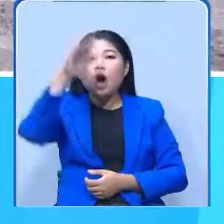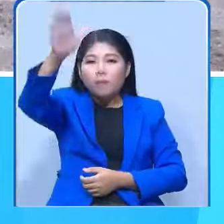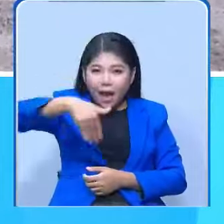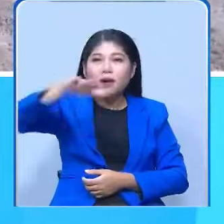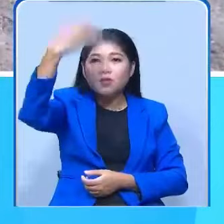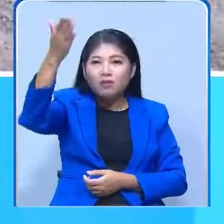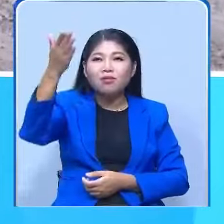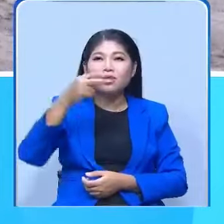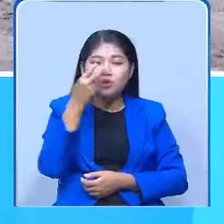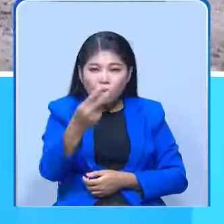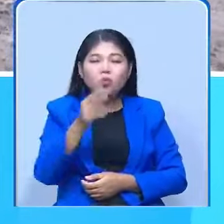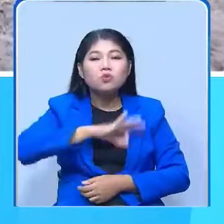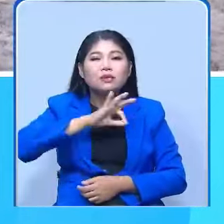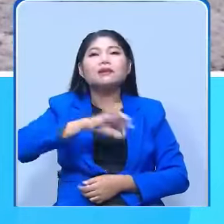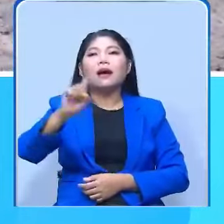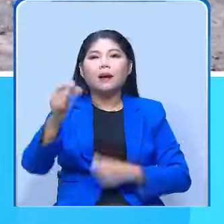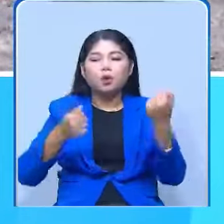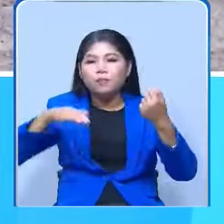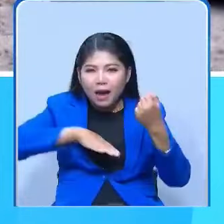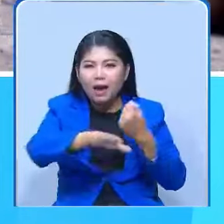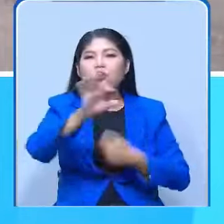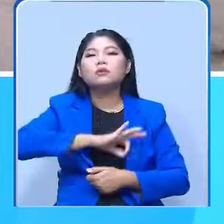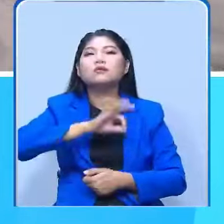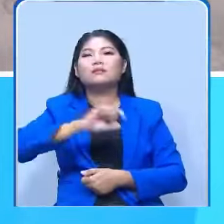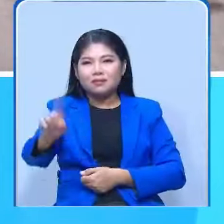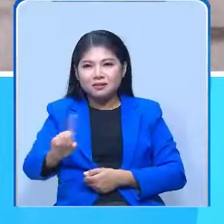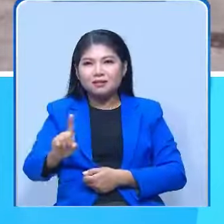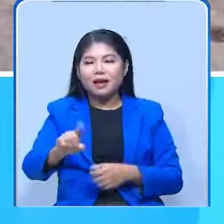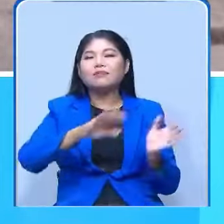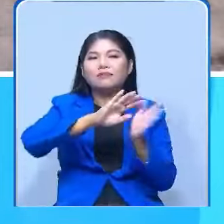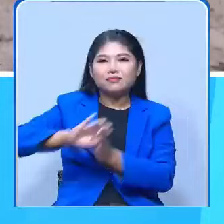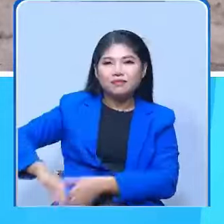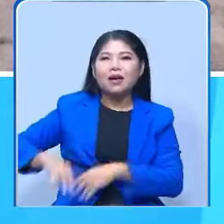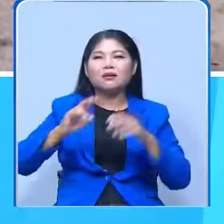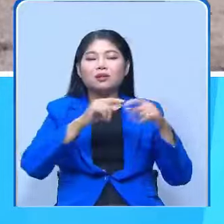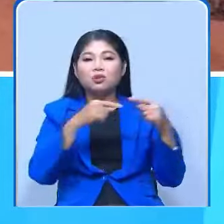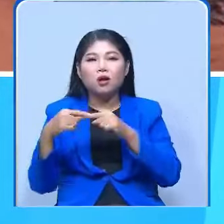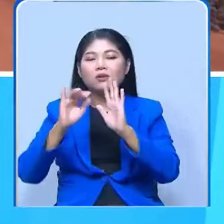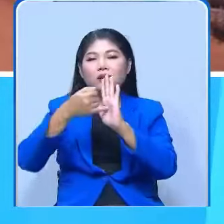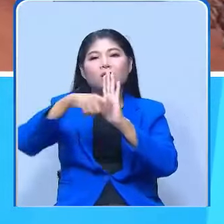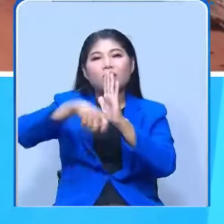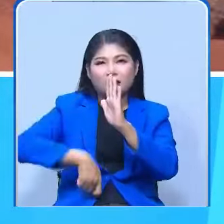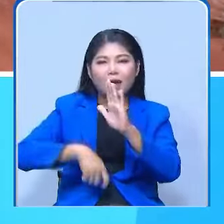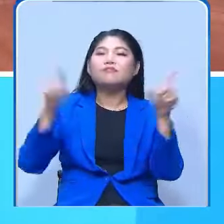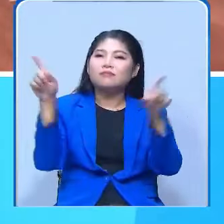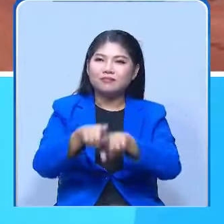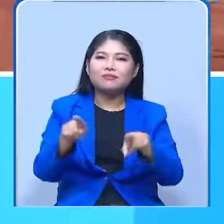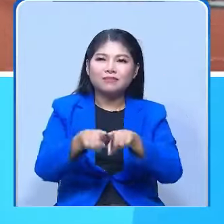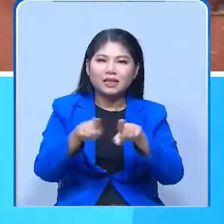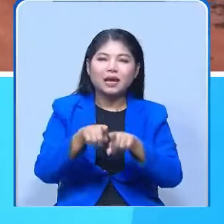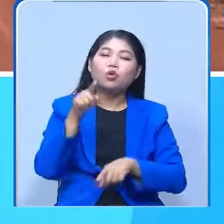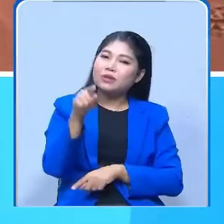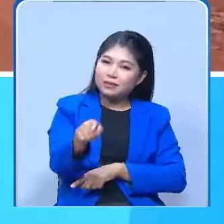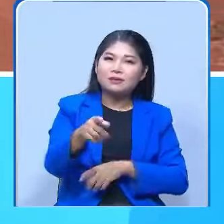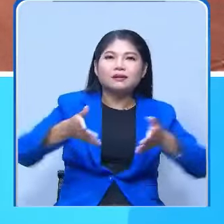ลองดู ลองมาก่อน ลองขับรถผ่านก่อนนะคะเอาขยายกันต่อค่ะคุณผู้ชมที่จังหวัดนครราชสีมาเหมือนกันนะคะตรงจุดนี้เ